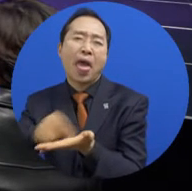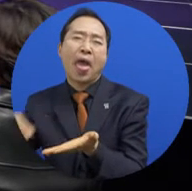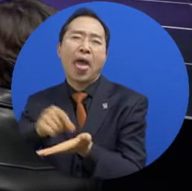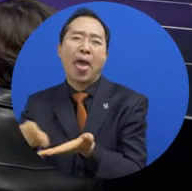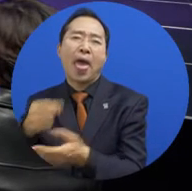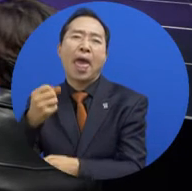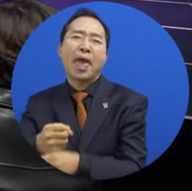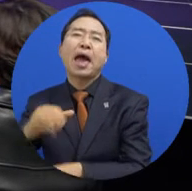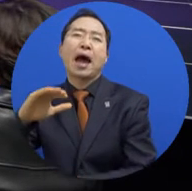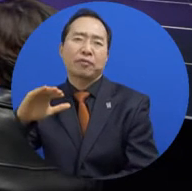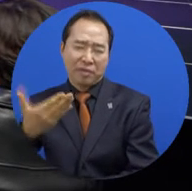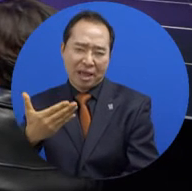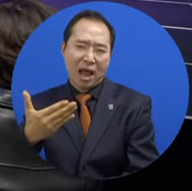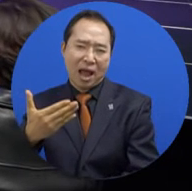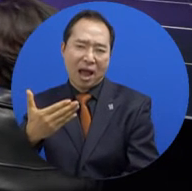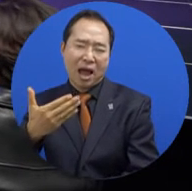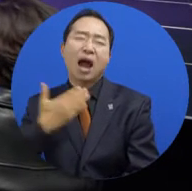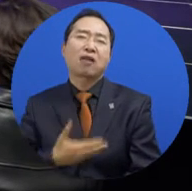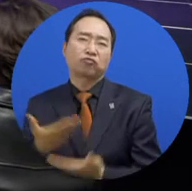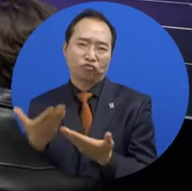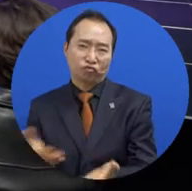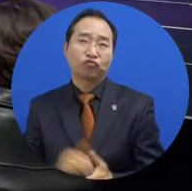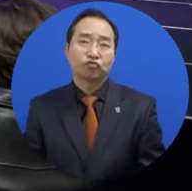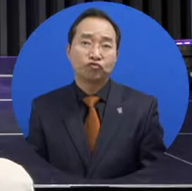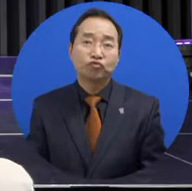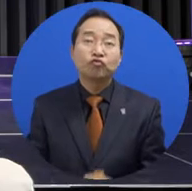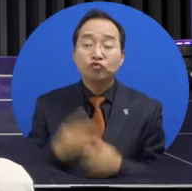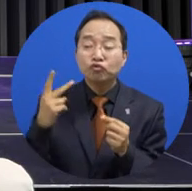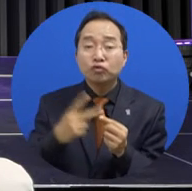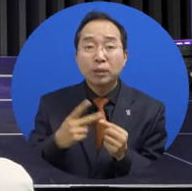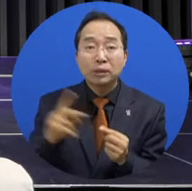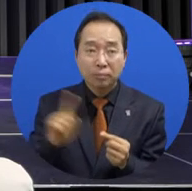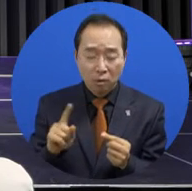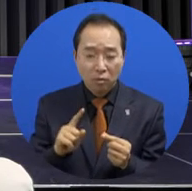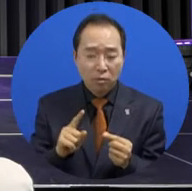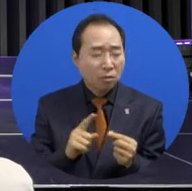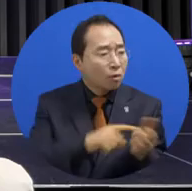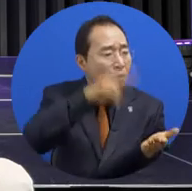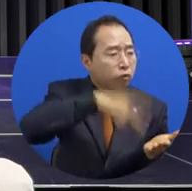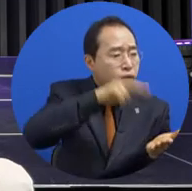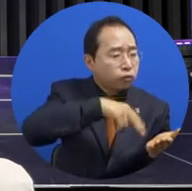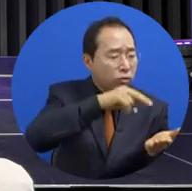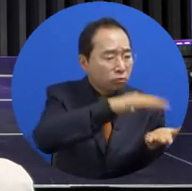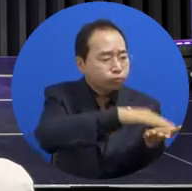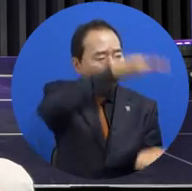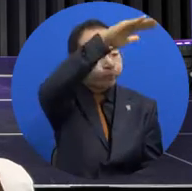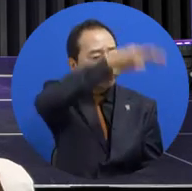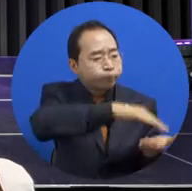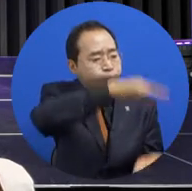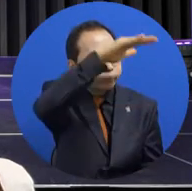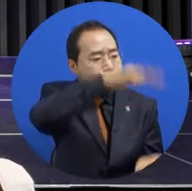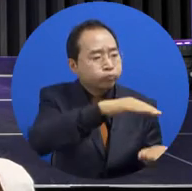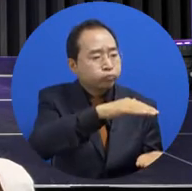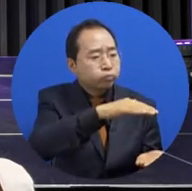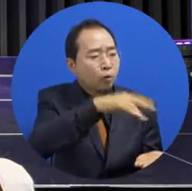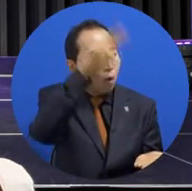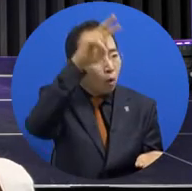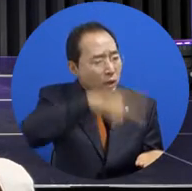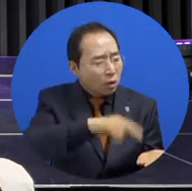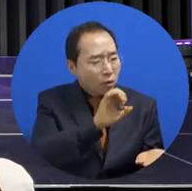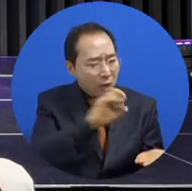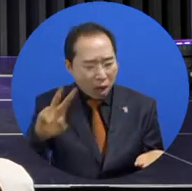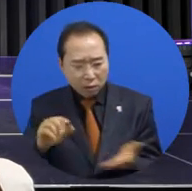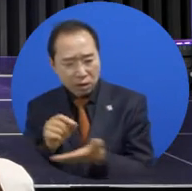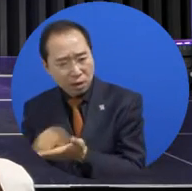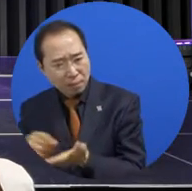읽으면 써야 된다. 이제 이거를 이제 환기를 한 거고, 두 번째로 그러면 얼만큼 읽어야 쓰는가.